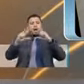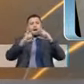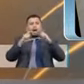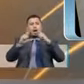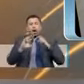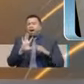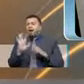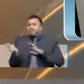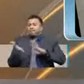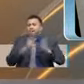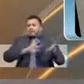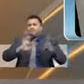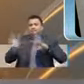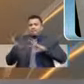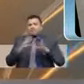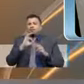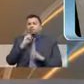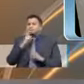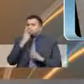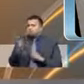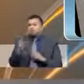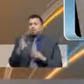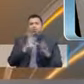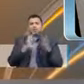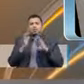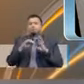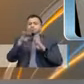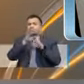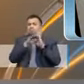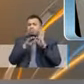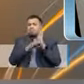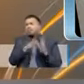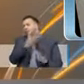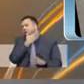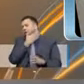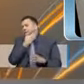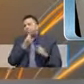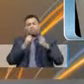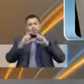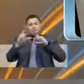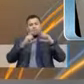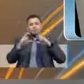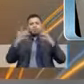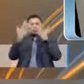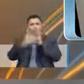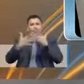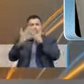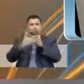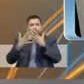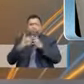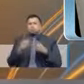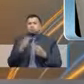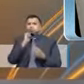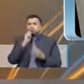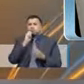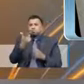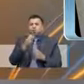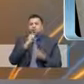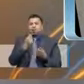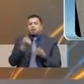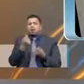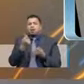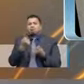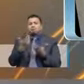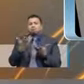حيث الفنتك، من حيث الديجيتاليزيشن، الخدمات المصرفية للشركات، الامتثال، مكافحة غسيل